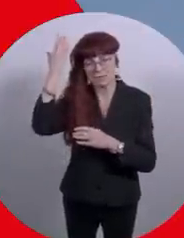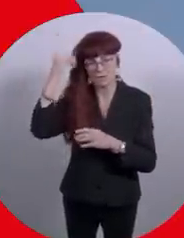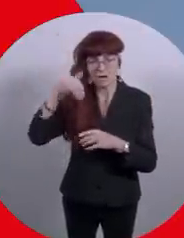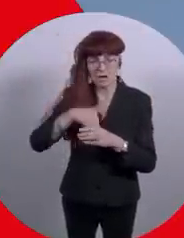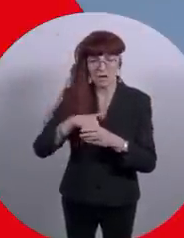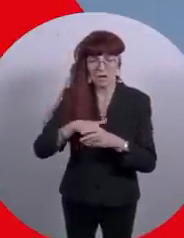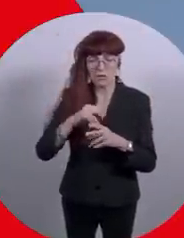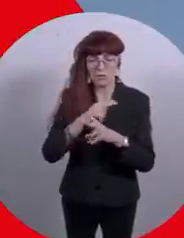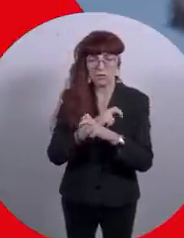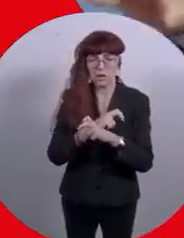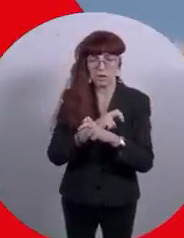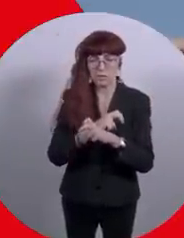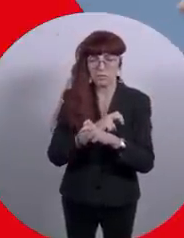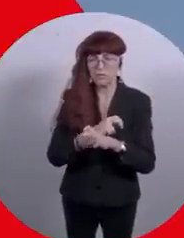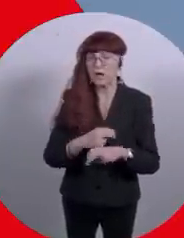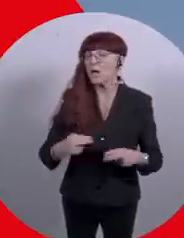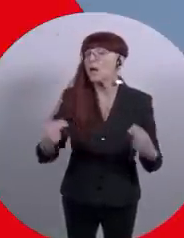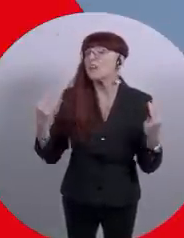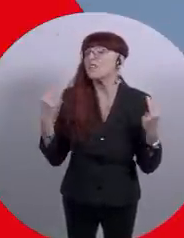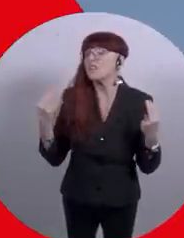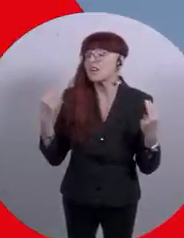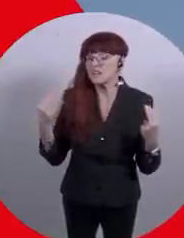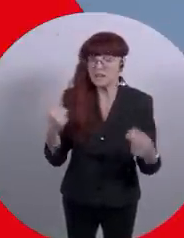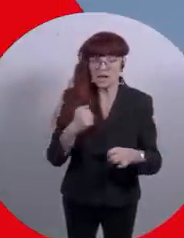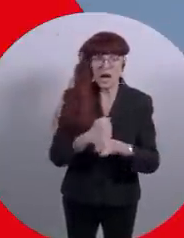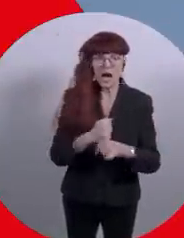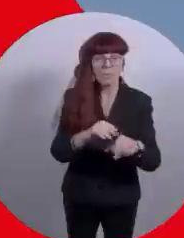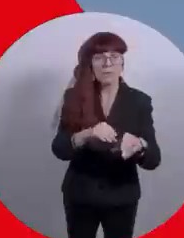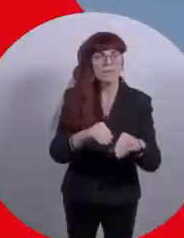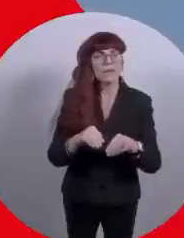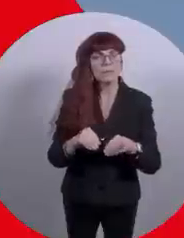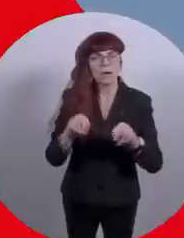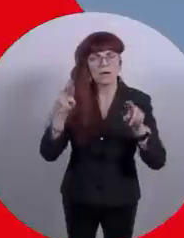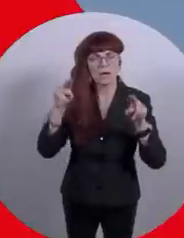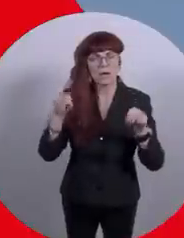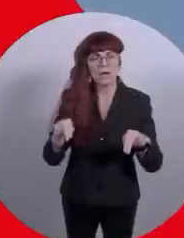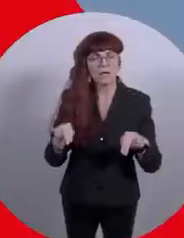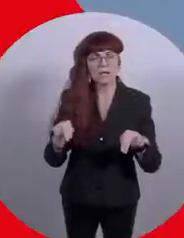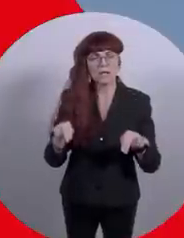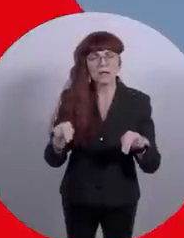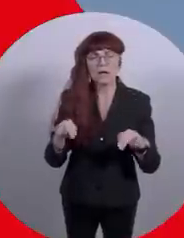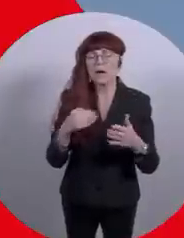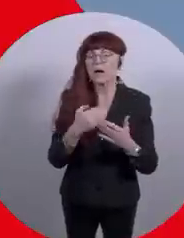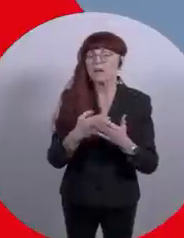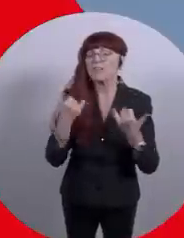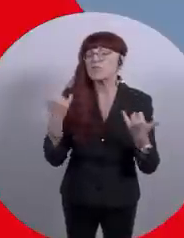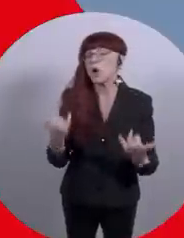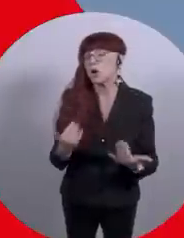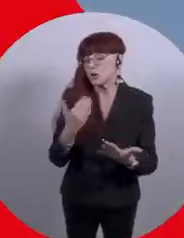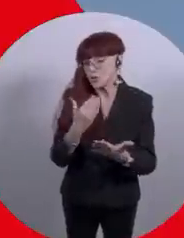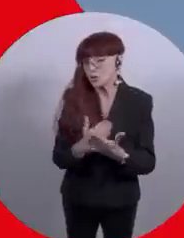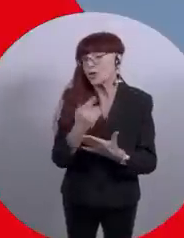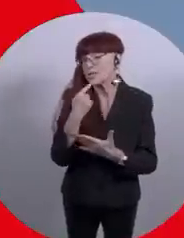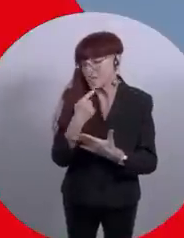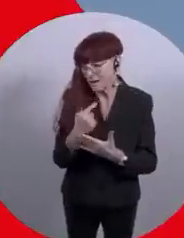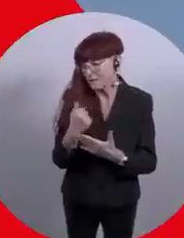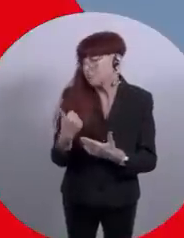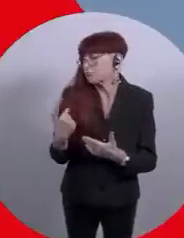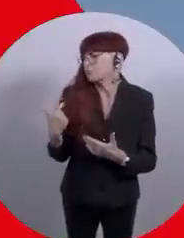es ist dass wir die arbeitnehmerinnenrechte dass wir all das was heute richtigerweise angesprochen haben